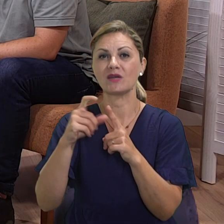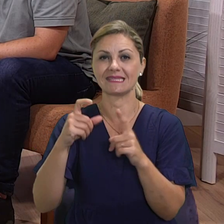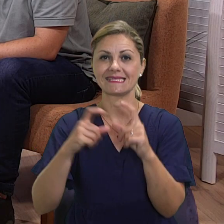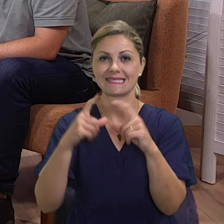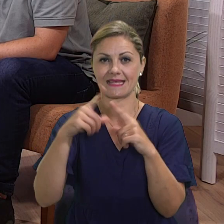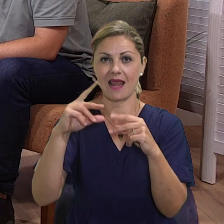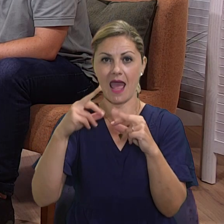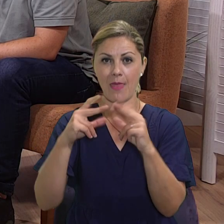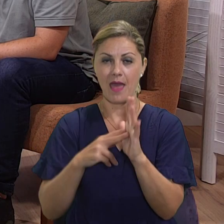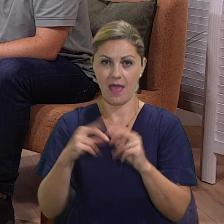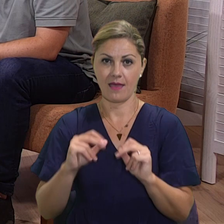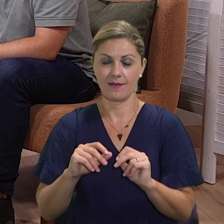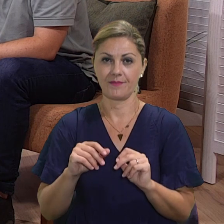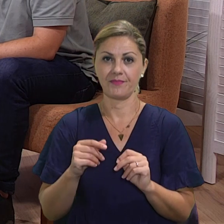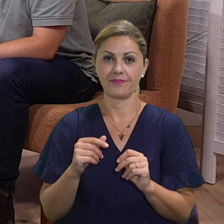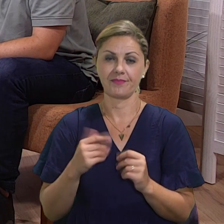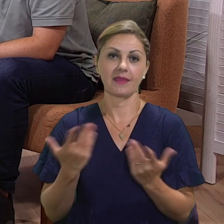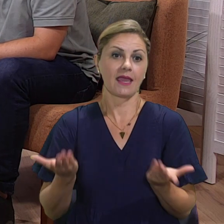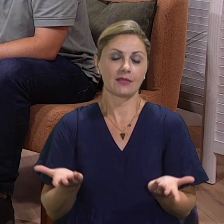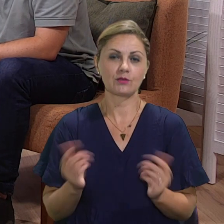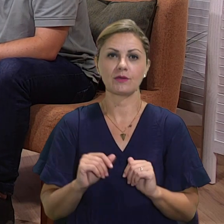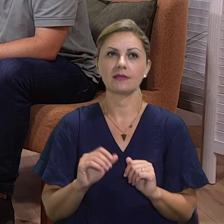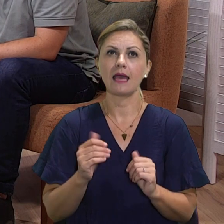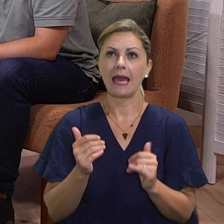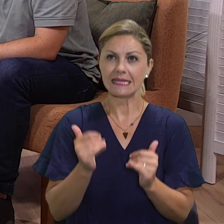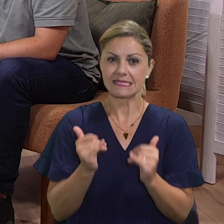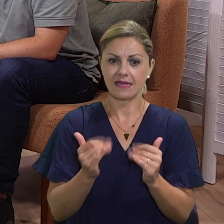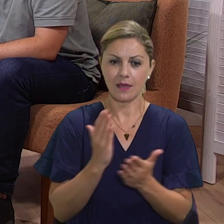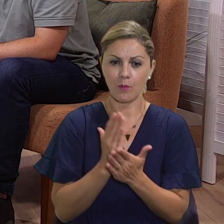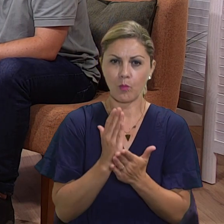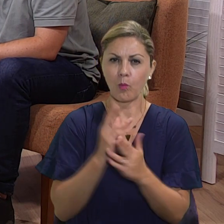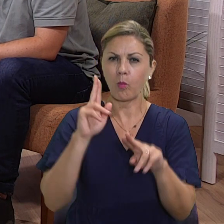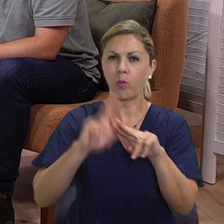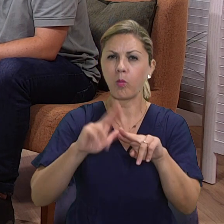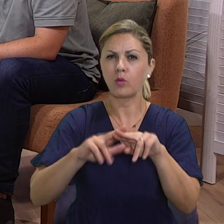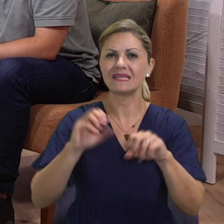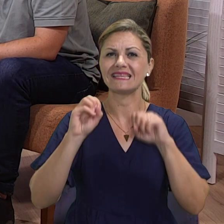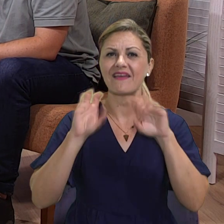isto posebno čast, oni to sve lipo organiziraju. A evo sad, prvo što slijedi je